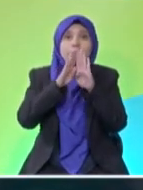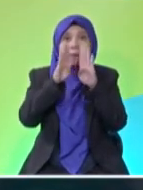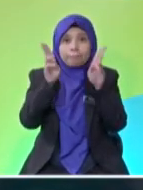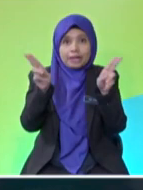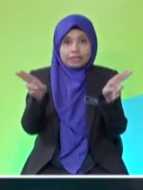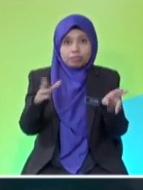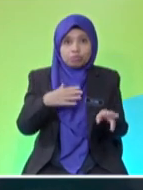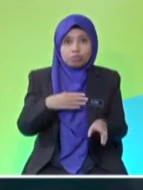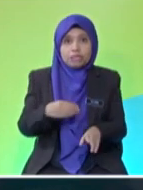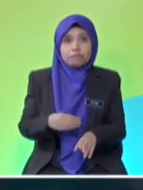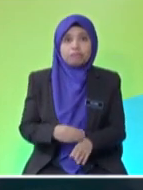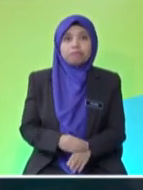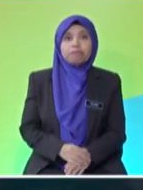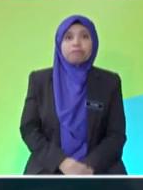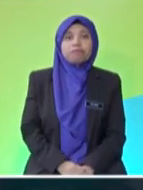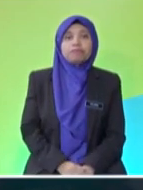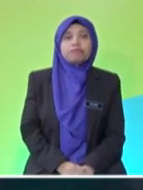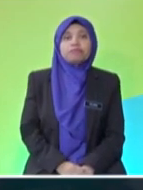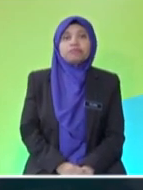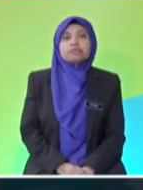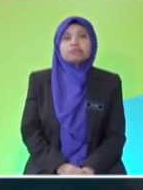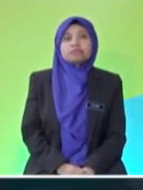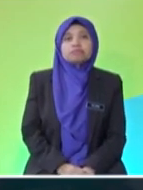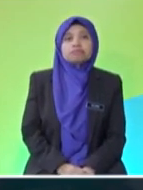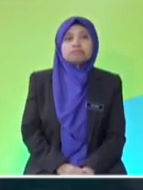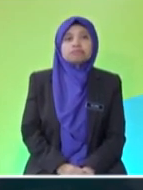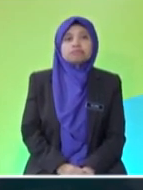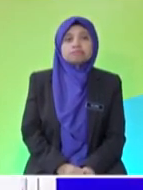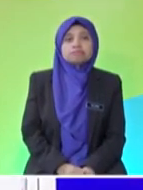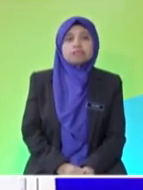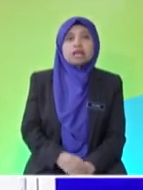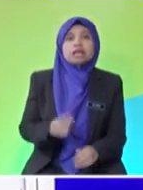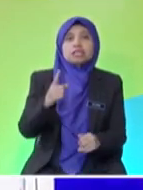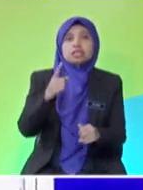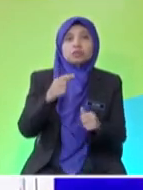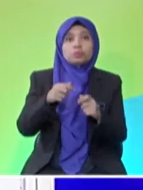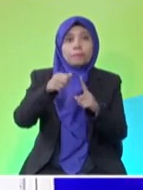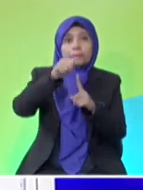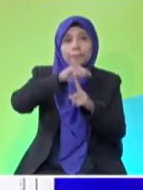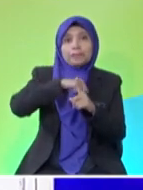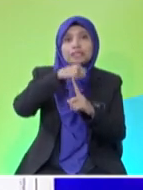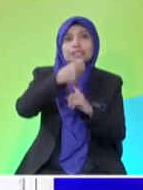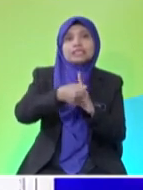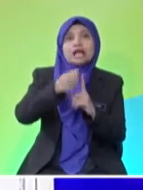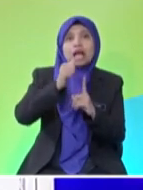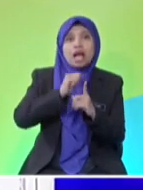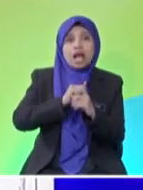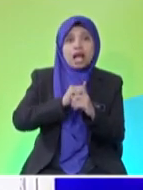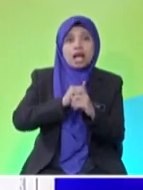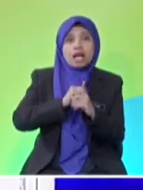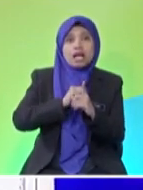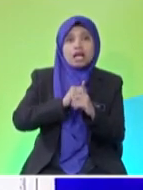sebanyak 10 objek tersebut satu kita ada pisang kemudian kita